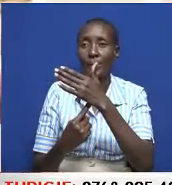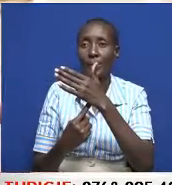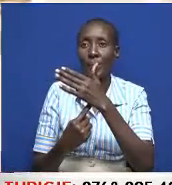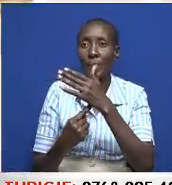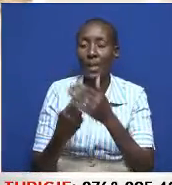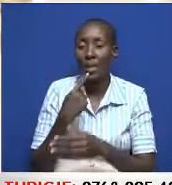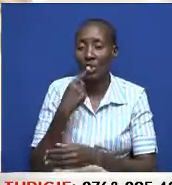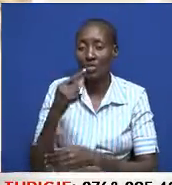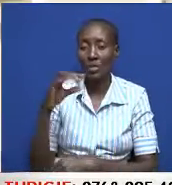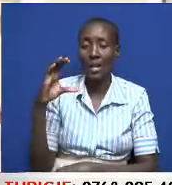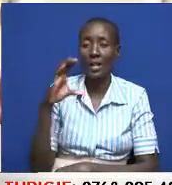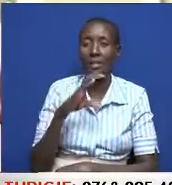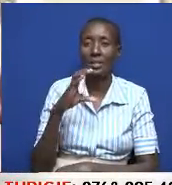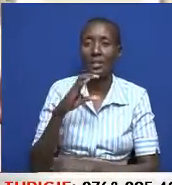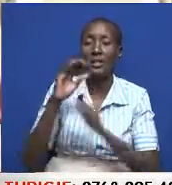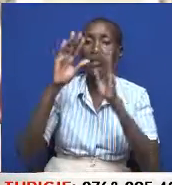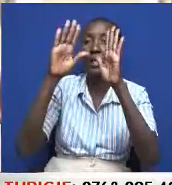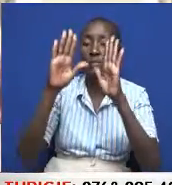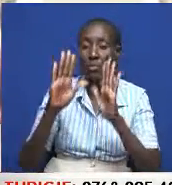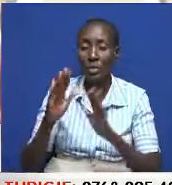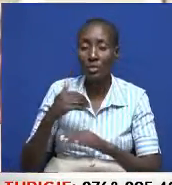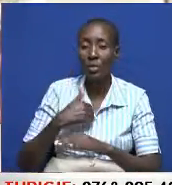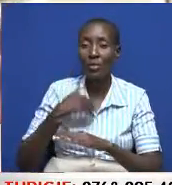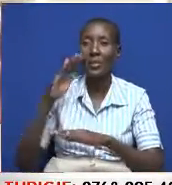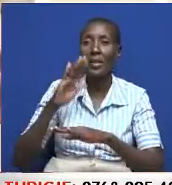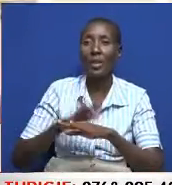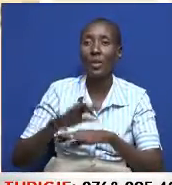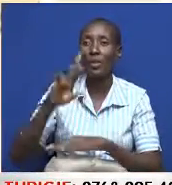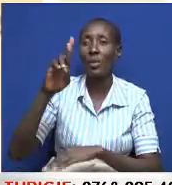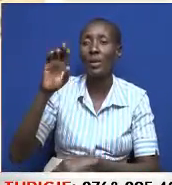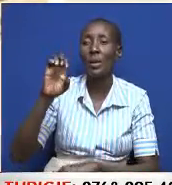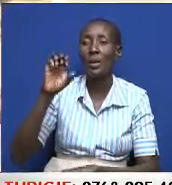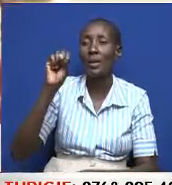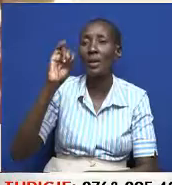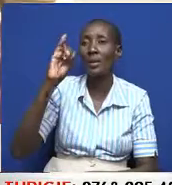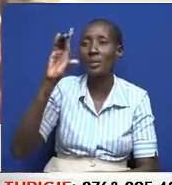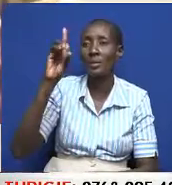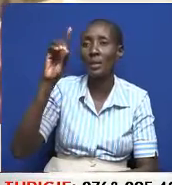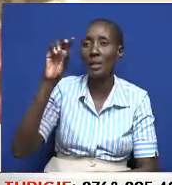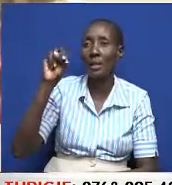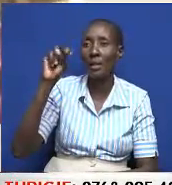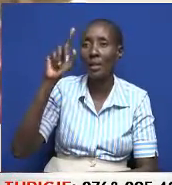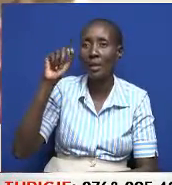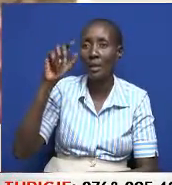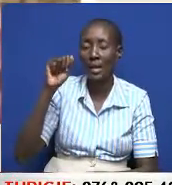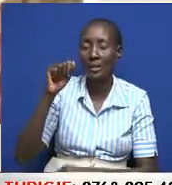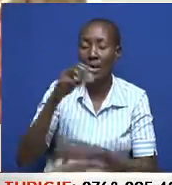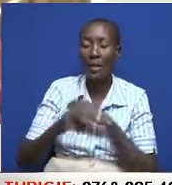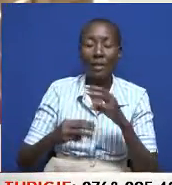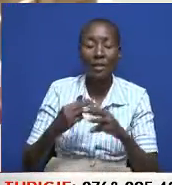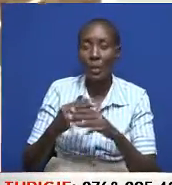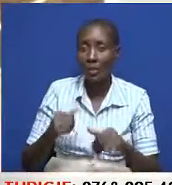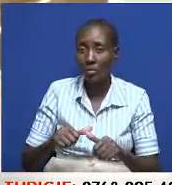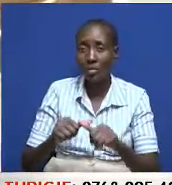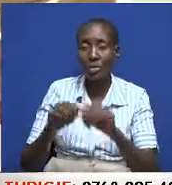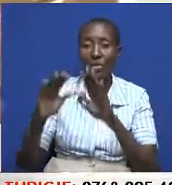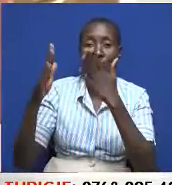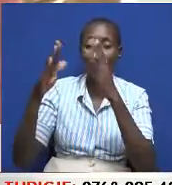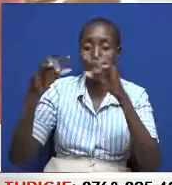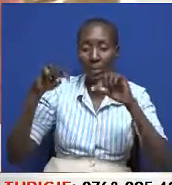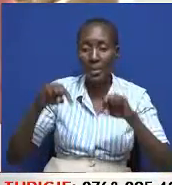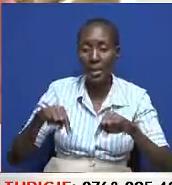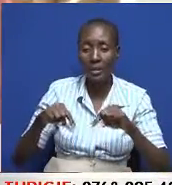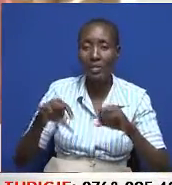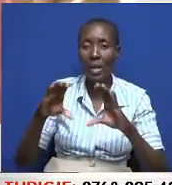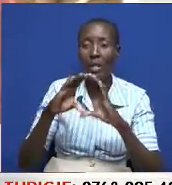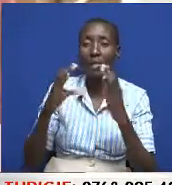wananchi basi umuhimu wa kuwa na makazi bora hapa nchini. Kumbuka basi leo huku dunia basi ikizidi kuadhimisha siku hii siku ya leo, basi jamii